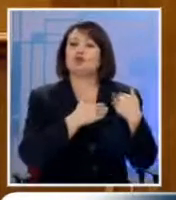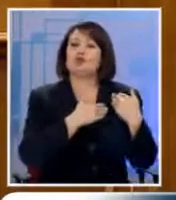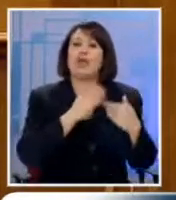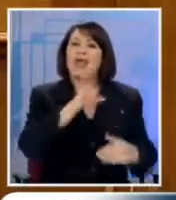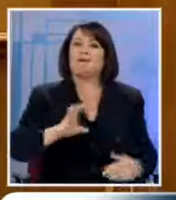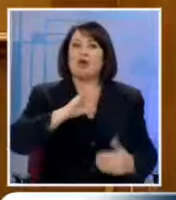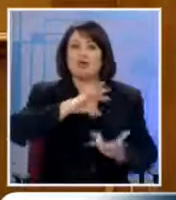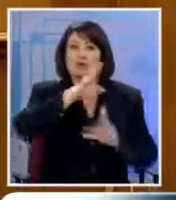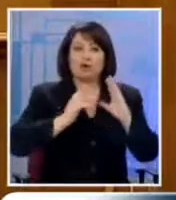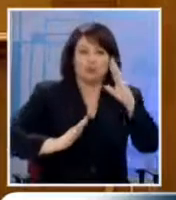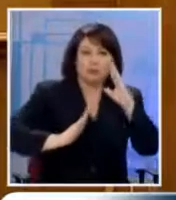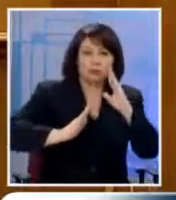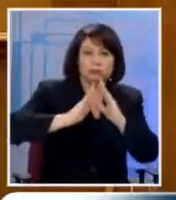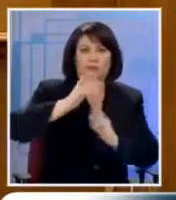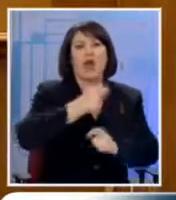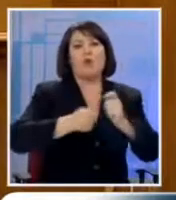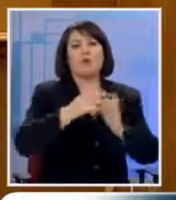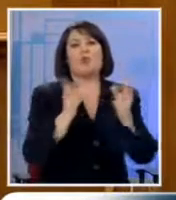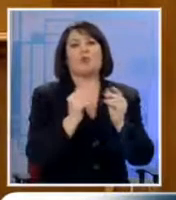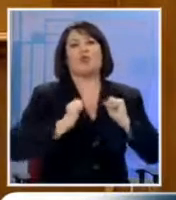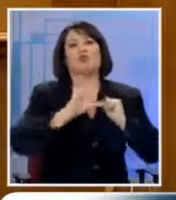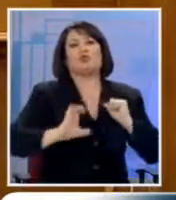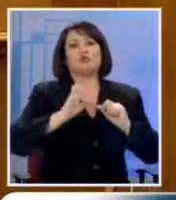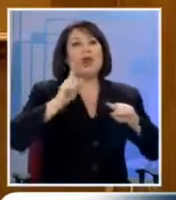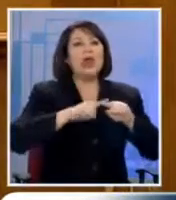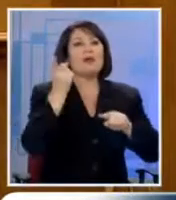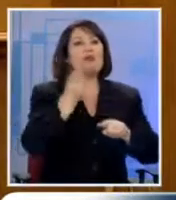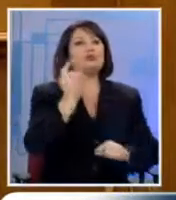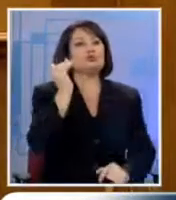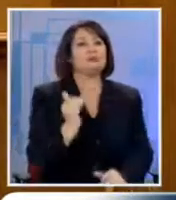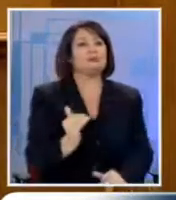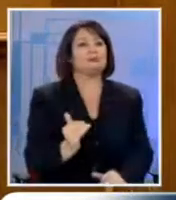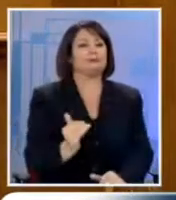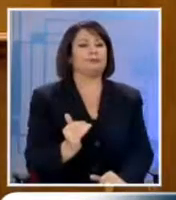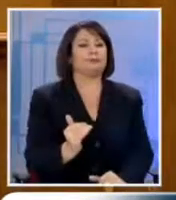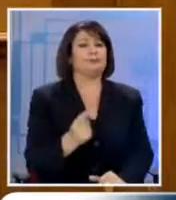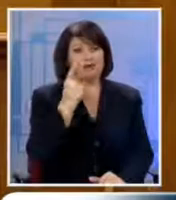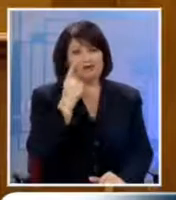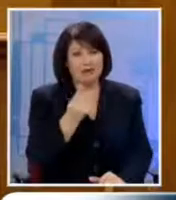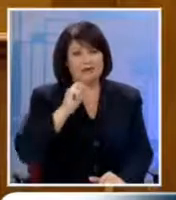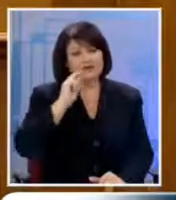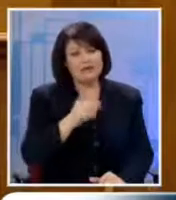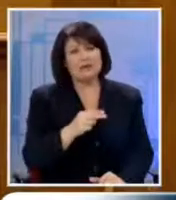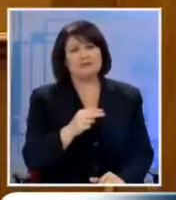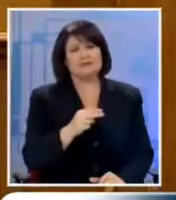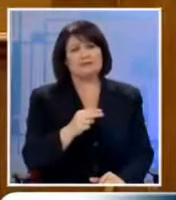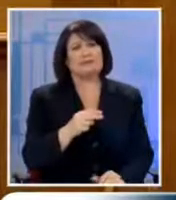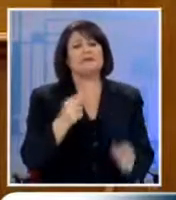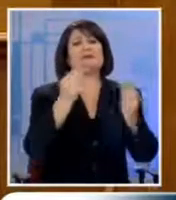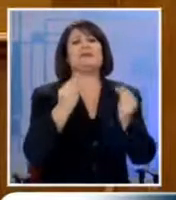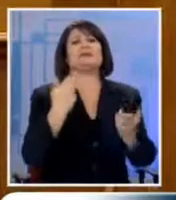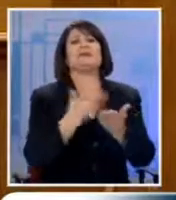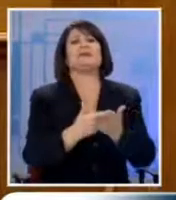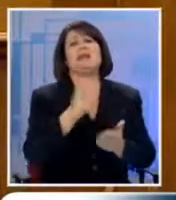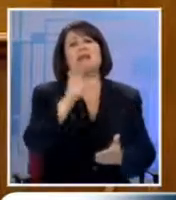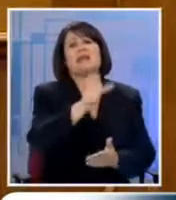ευρωπαϊκή και παγκόσμια αγορά στον τουρισμό πέφτει και αυτό είναι άλλη μια απάντηση σε αυτό τα στοιχεία που εσείς